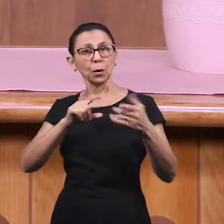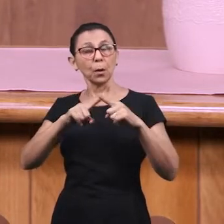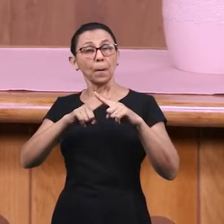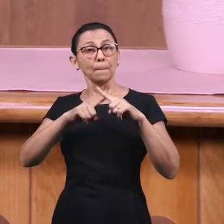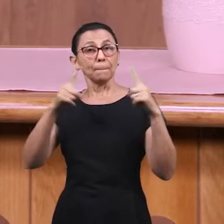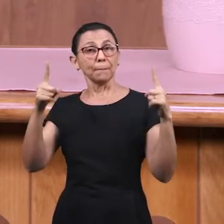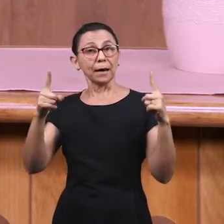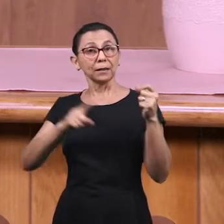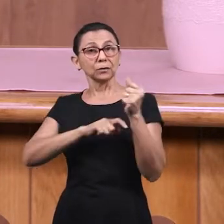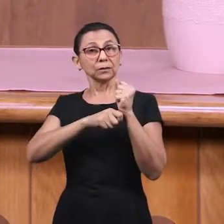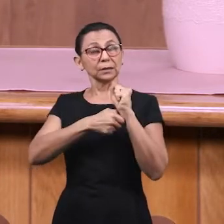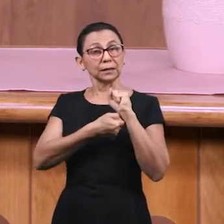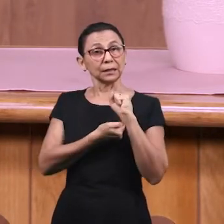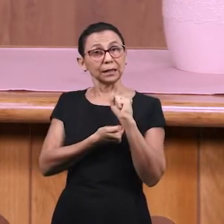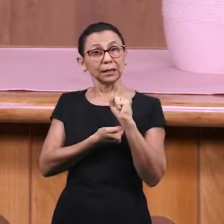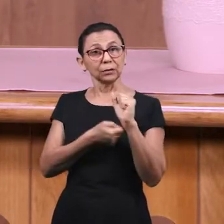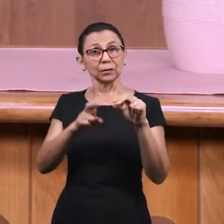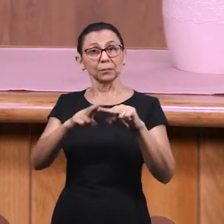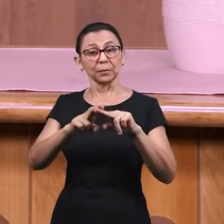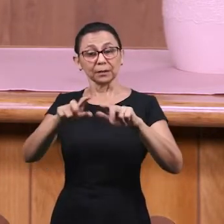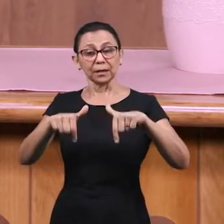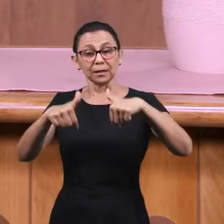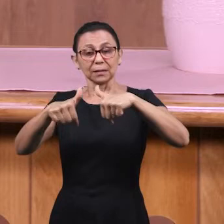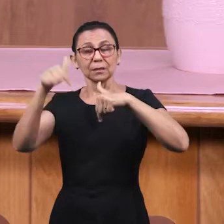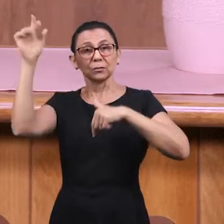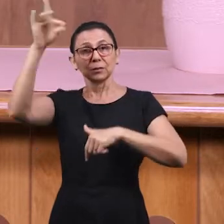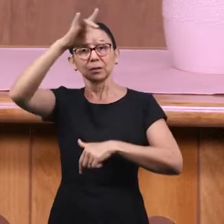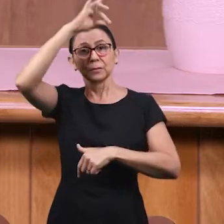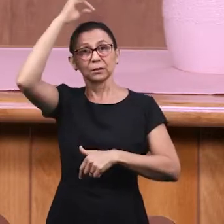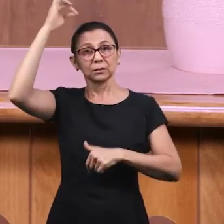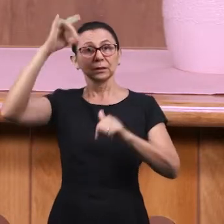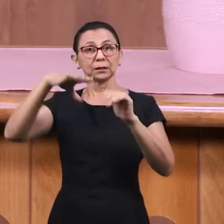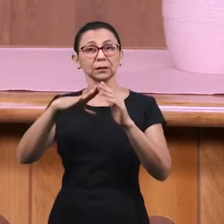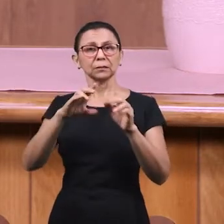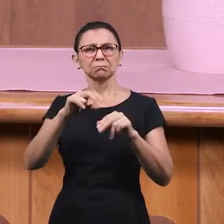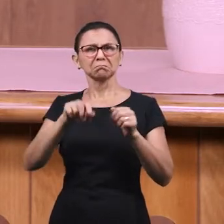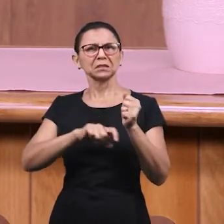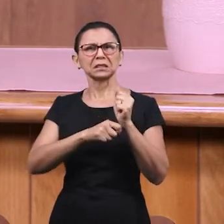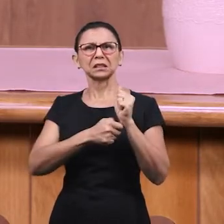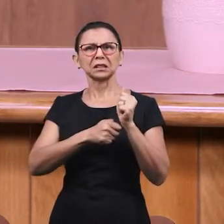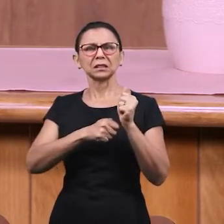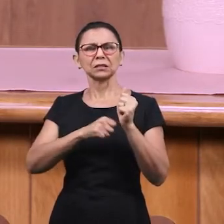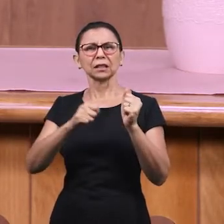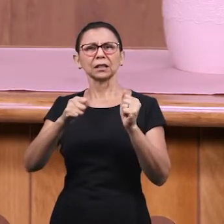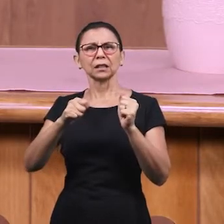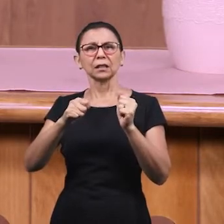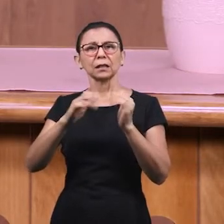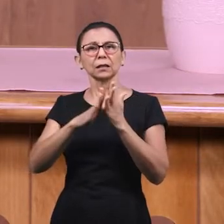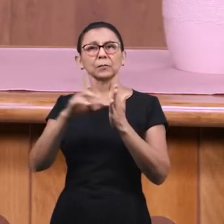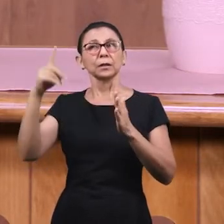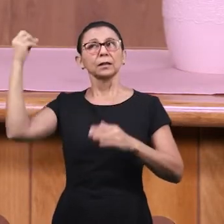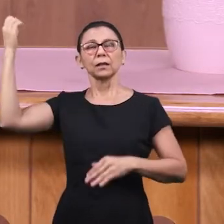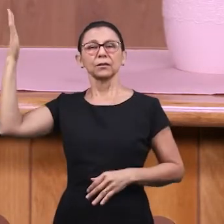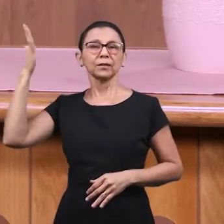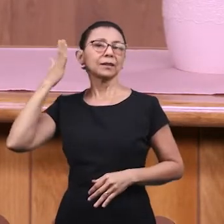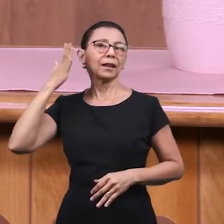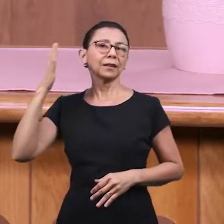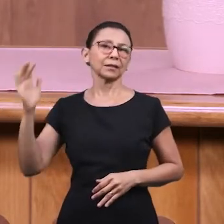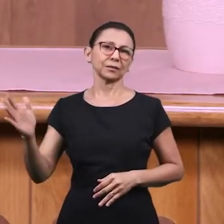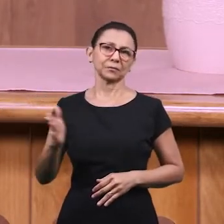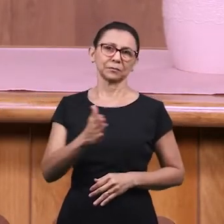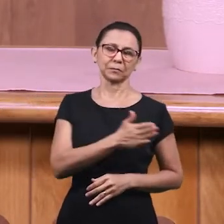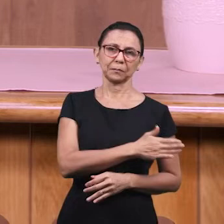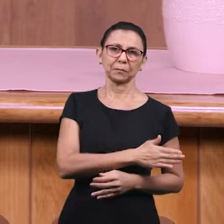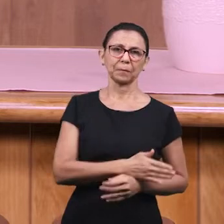великое переживание, которое мы имеем сегодня, в наших воскресных библейских школах, в программе